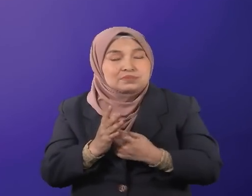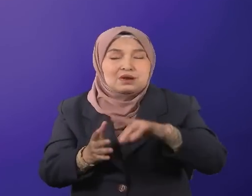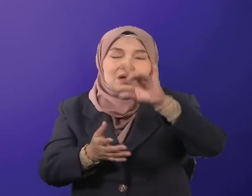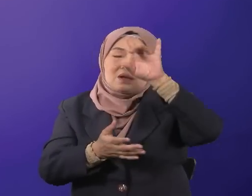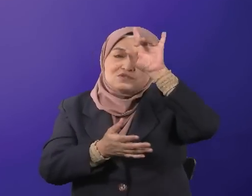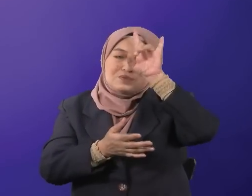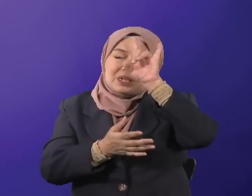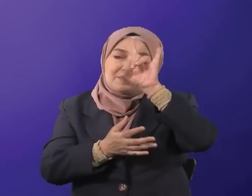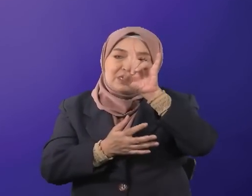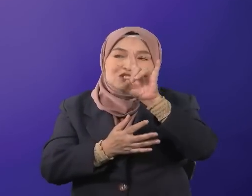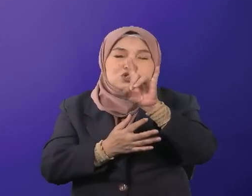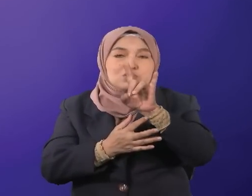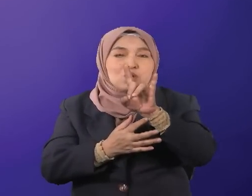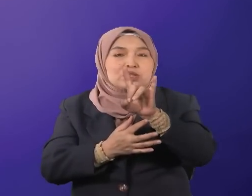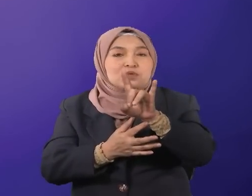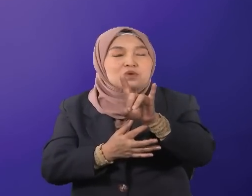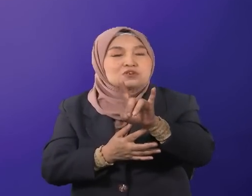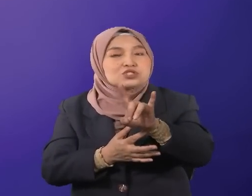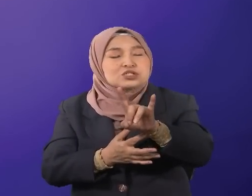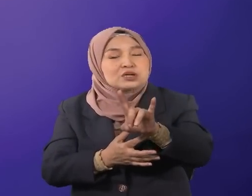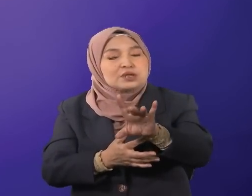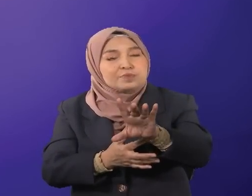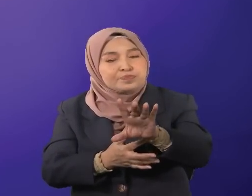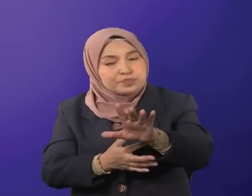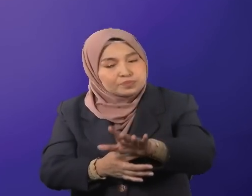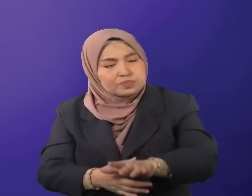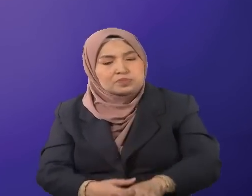A'udzubillahi minasyaitonirrajim. Qul